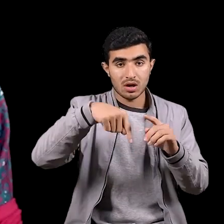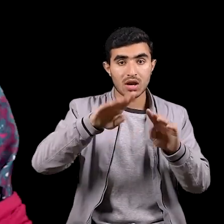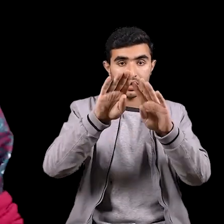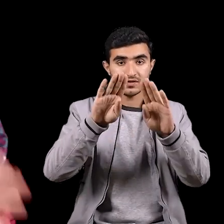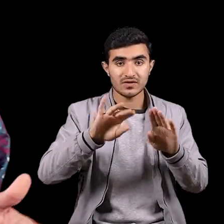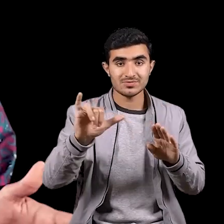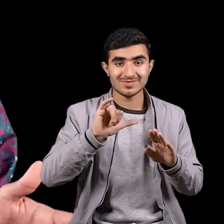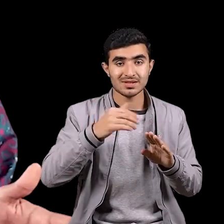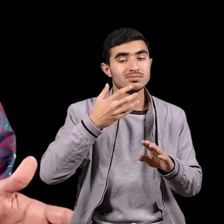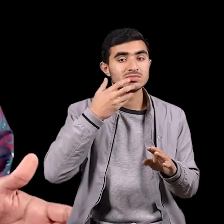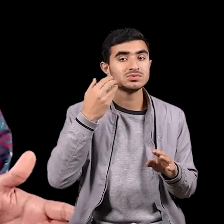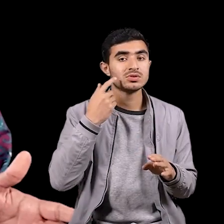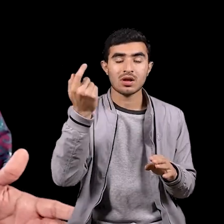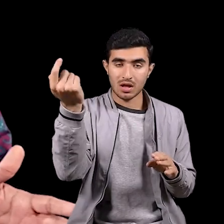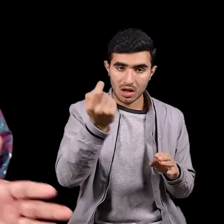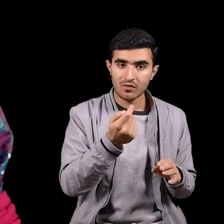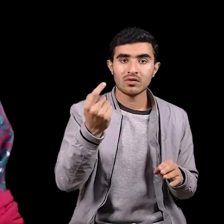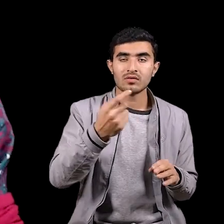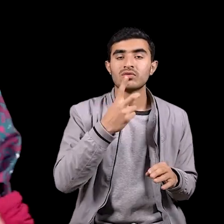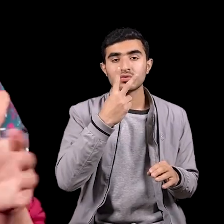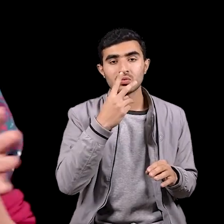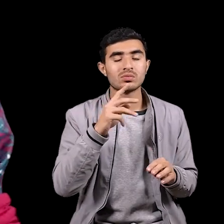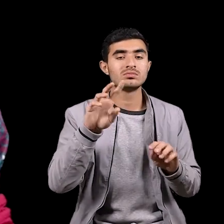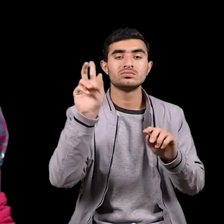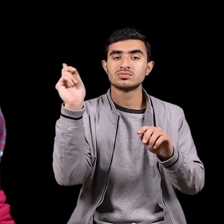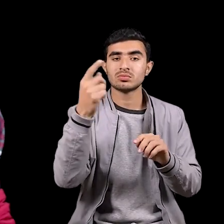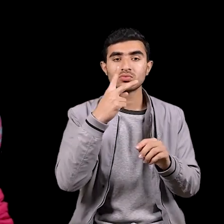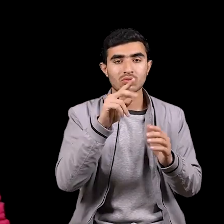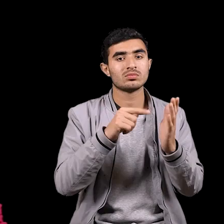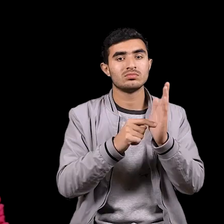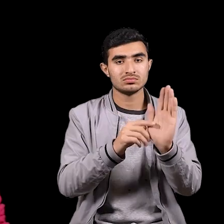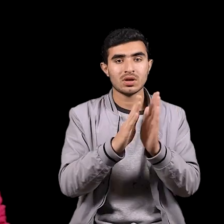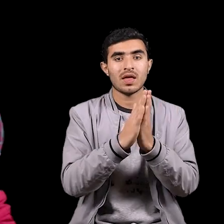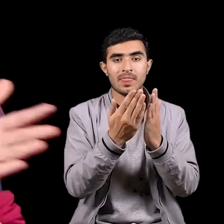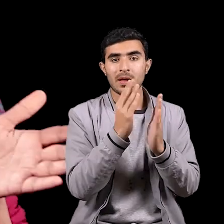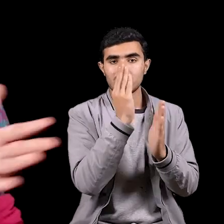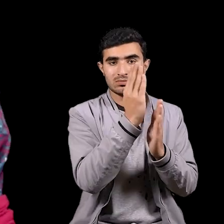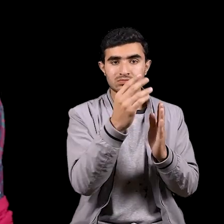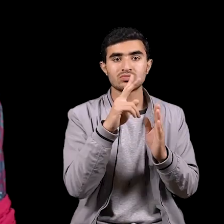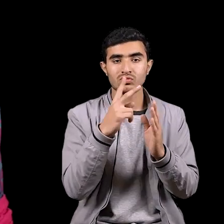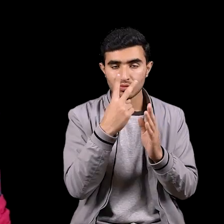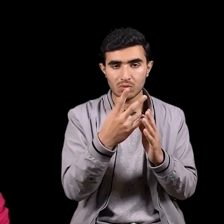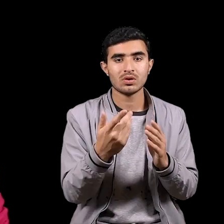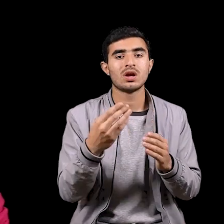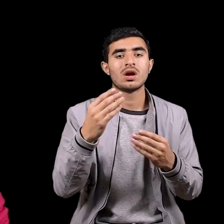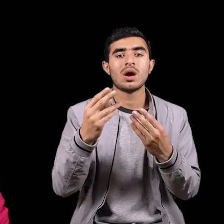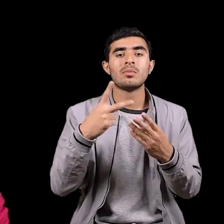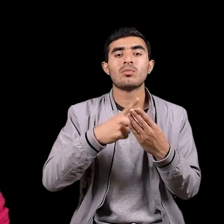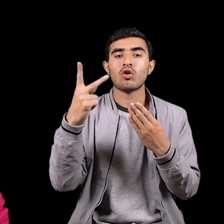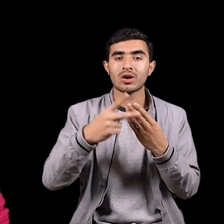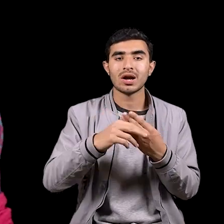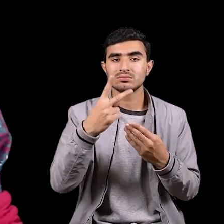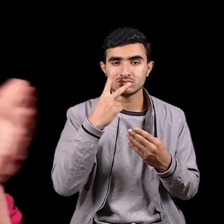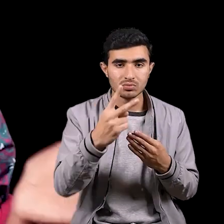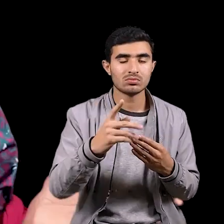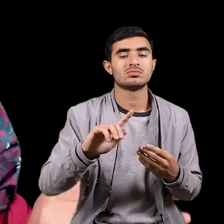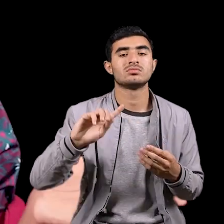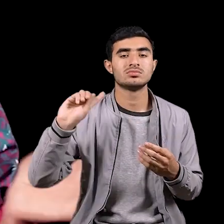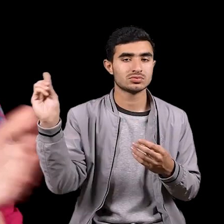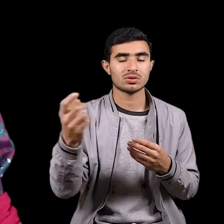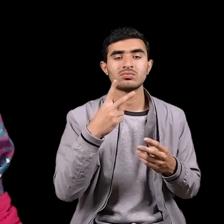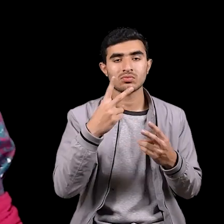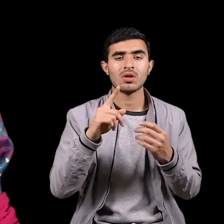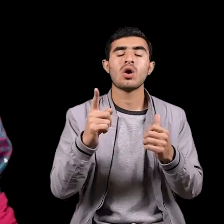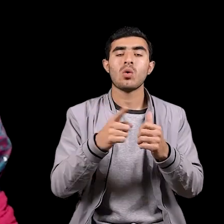दें, इन फेस्टिवल में भी आएँ, और बाकी भी आपको जो मौका समझ में आता है तो ये आप सारी चीज़ें कर सकते हैं। और ज़रूर